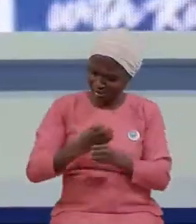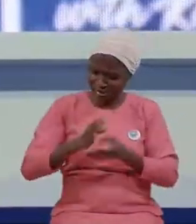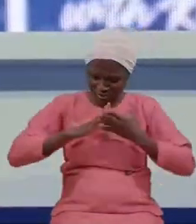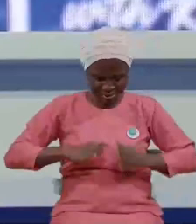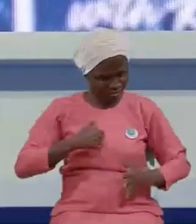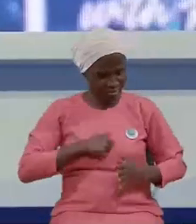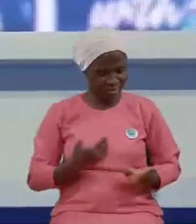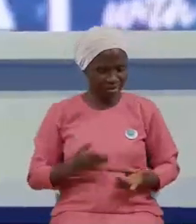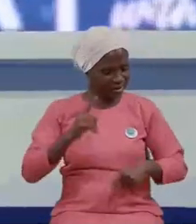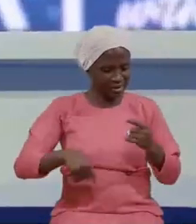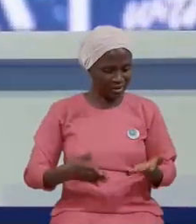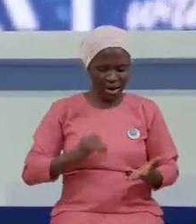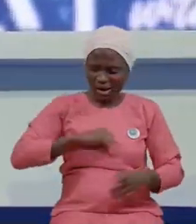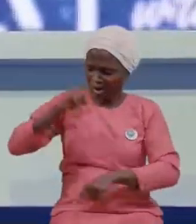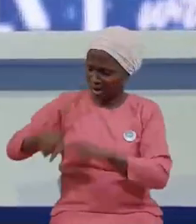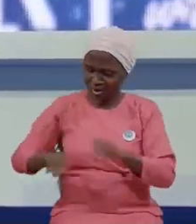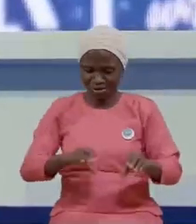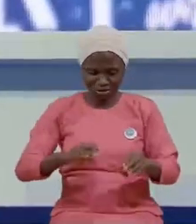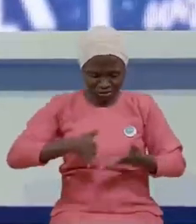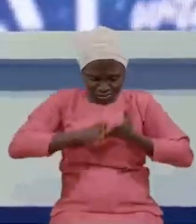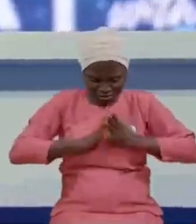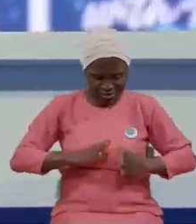Je ne peux pas produire la paix de moi-même.